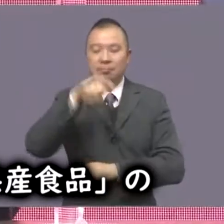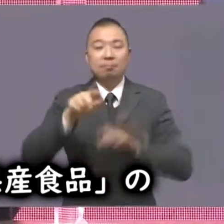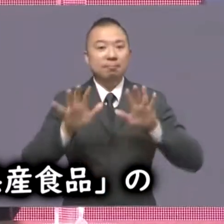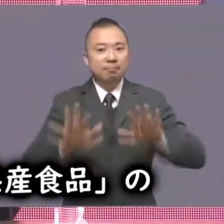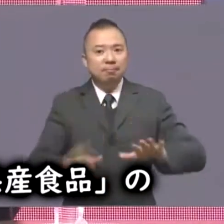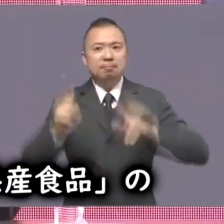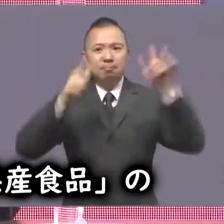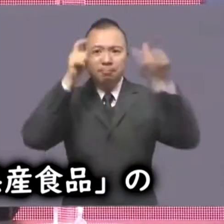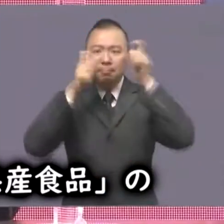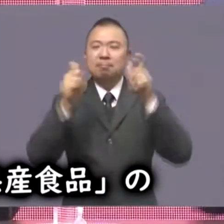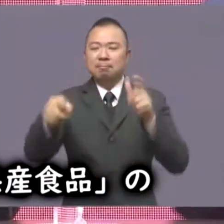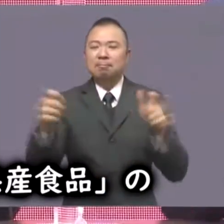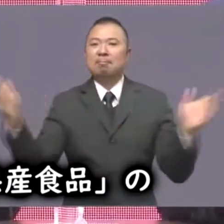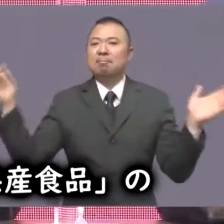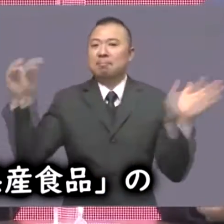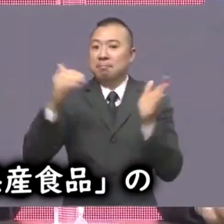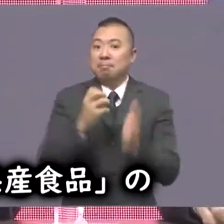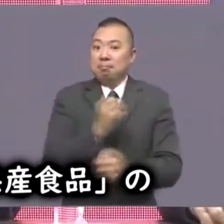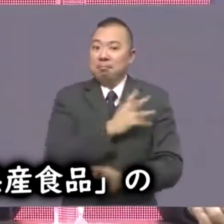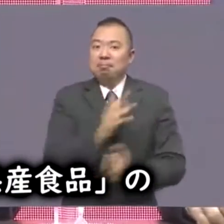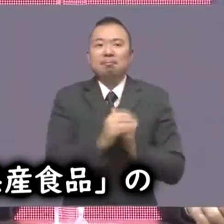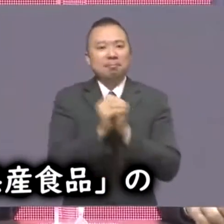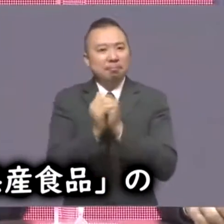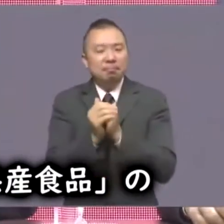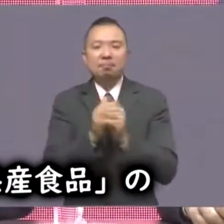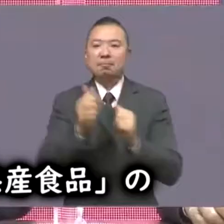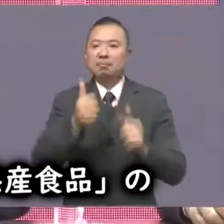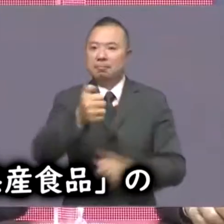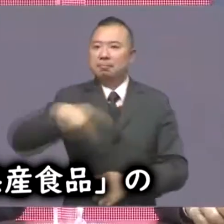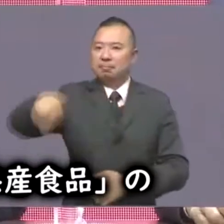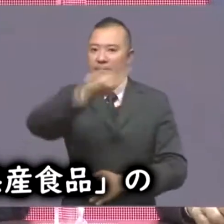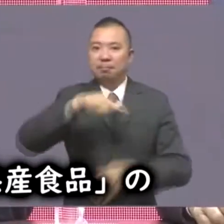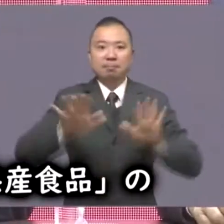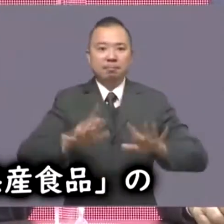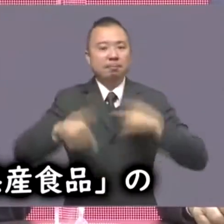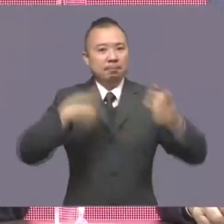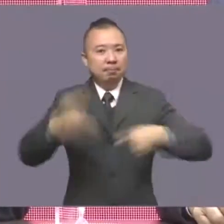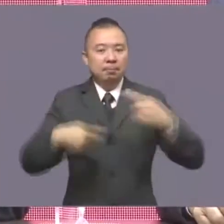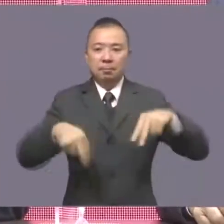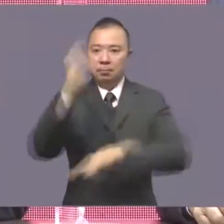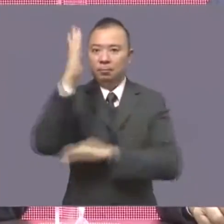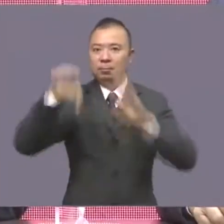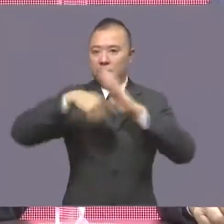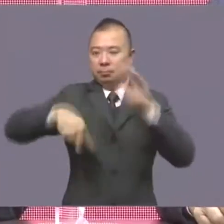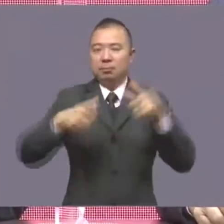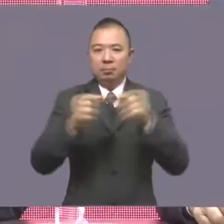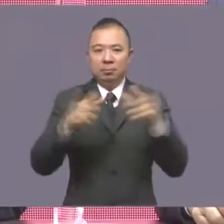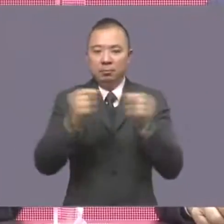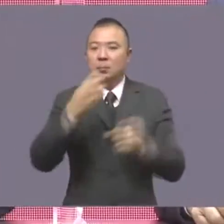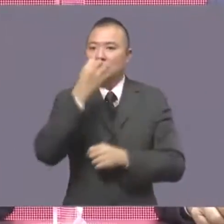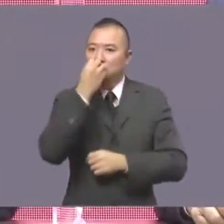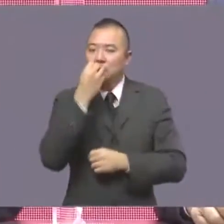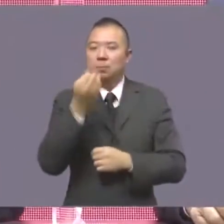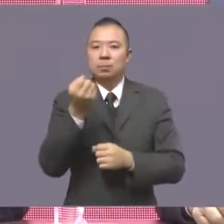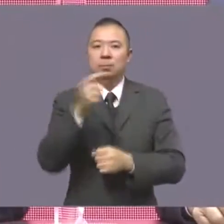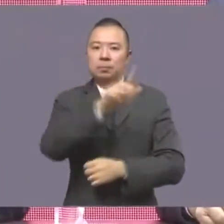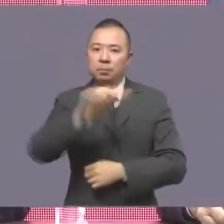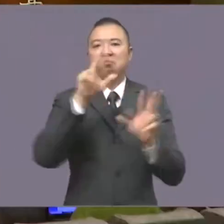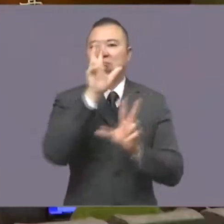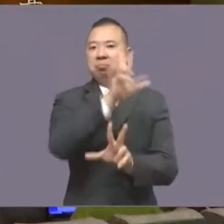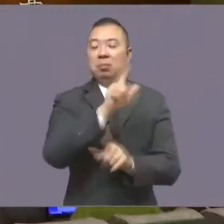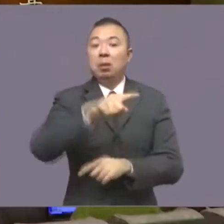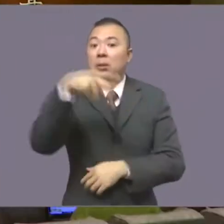茨城栃木群馬千葉の5県産食品の輸入禁止措置廃止を発表しまし